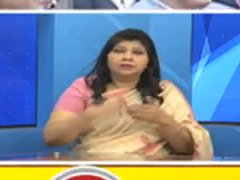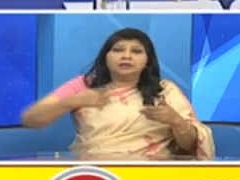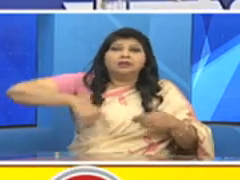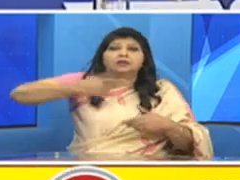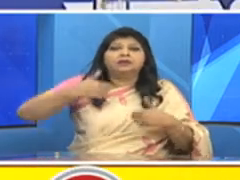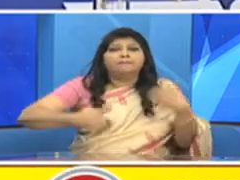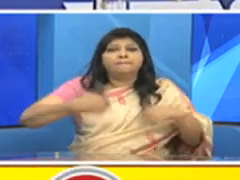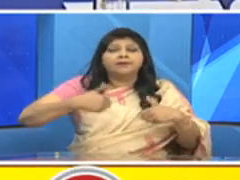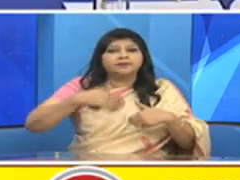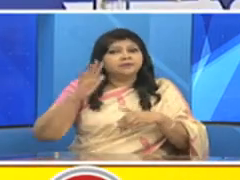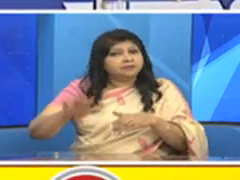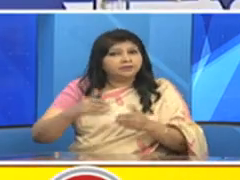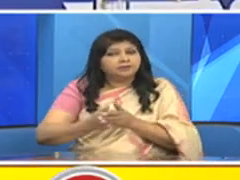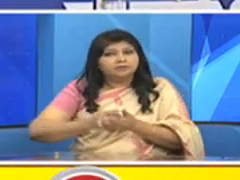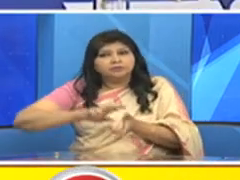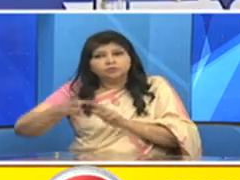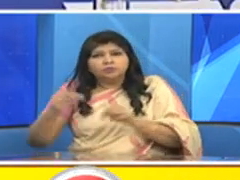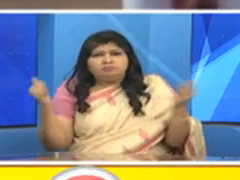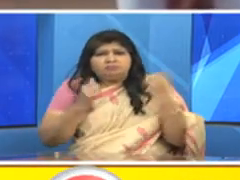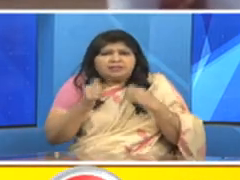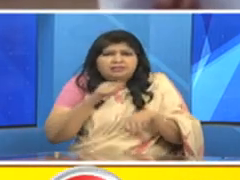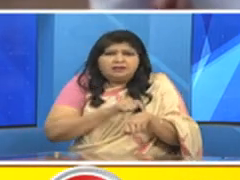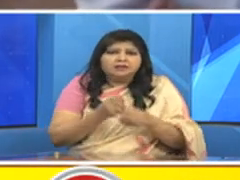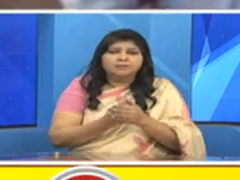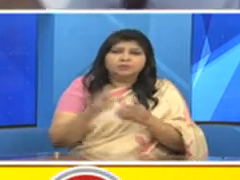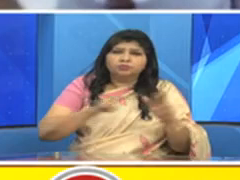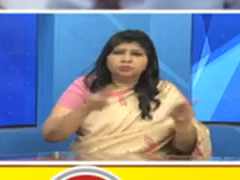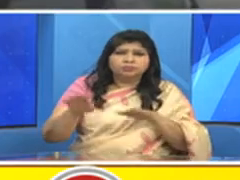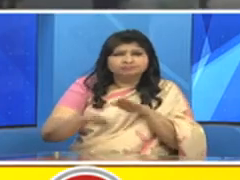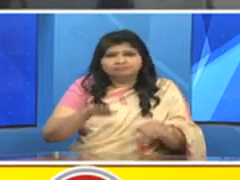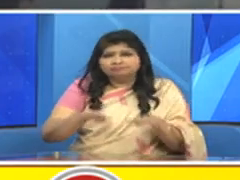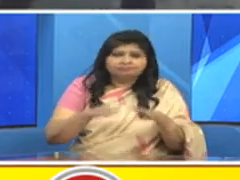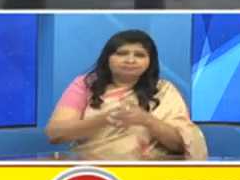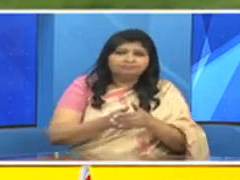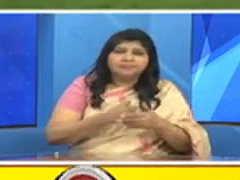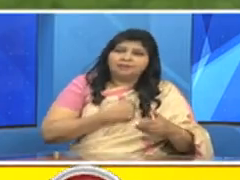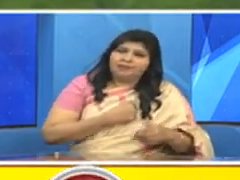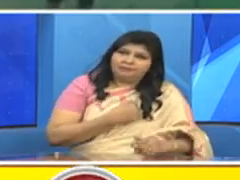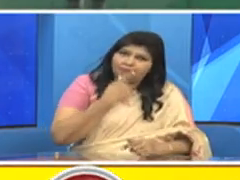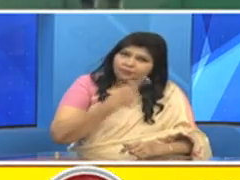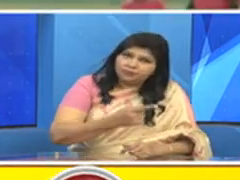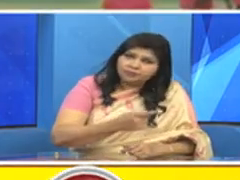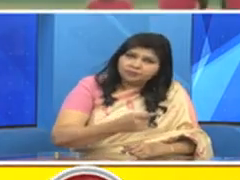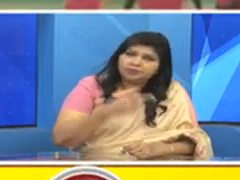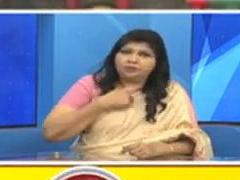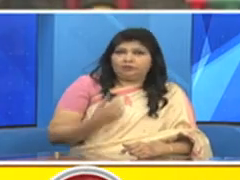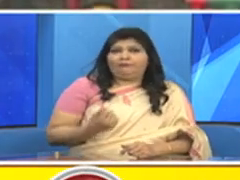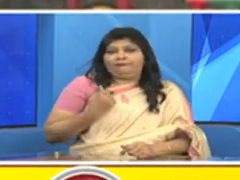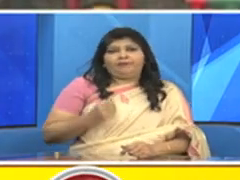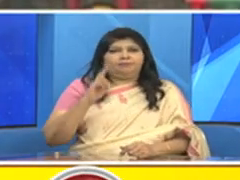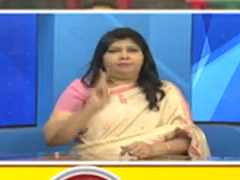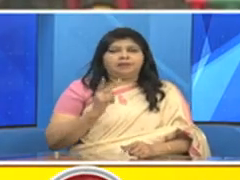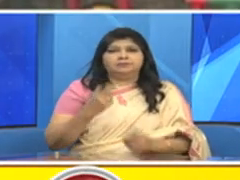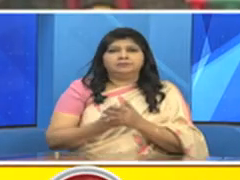परीक्षाएं और दूसरी ओर सर्दी का मौसम, इस दोनों के बीच मेरा आग्रह है कि खुद को फिट जरूर